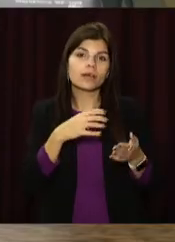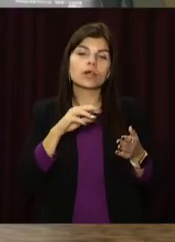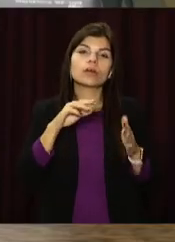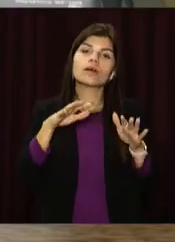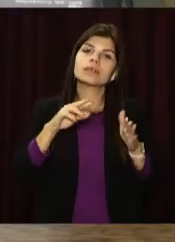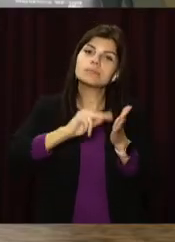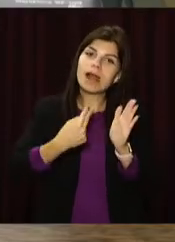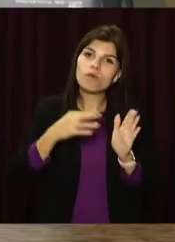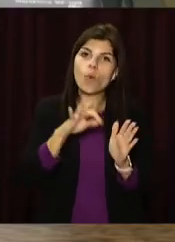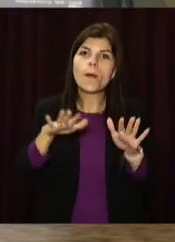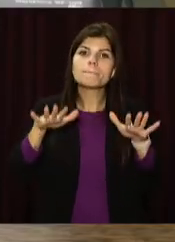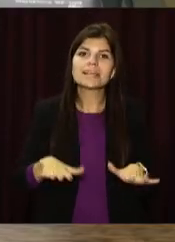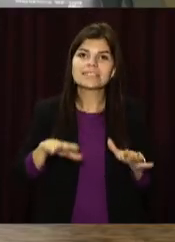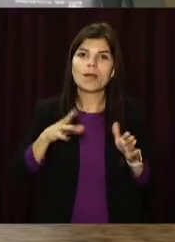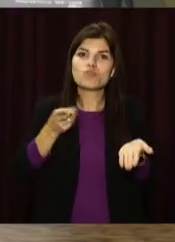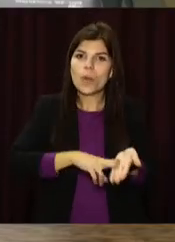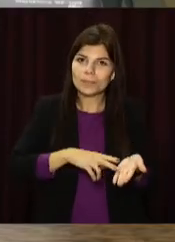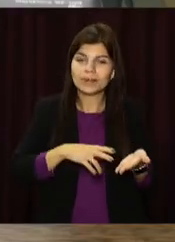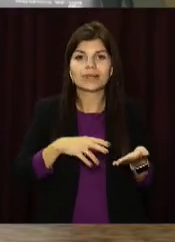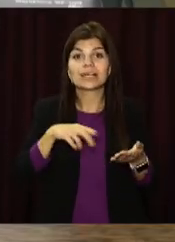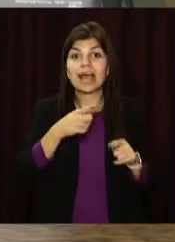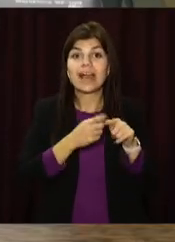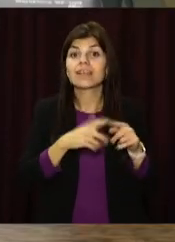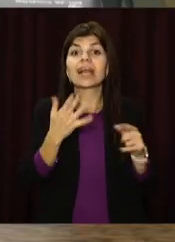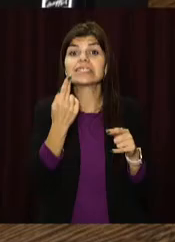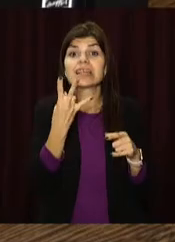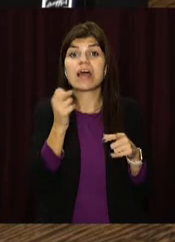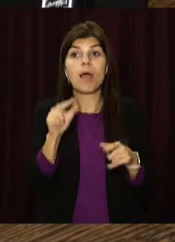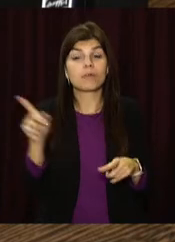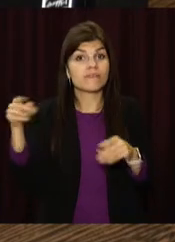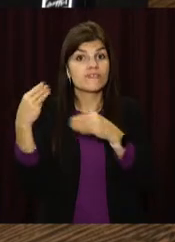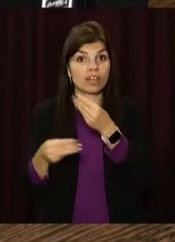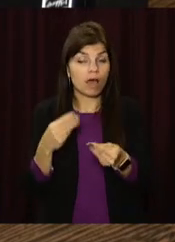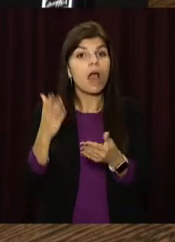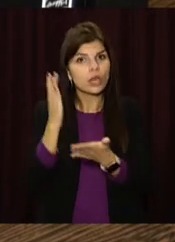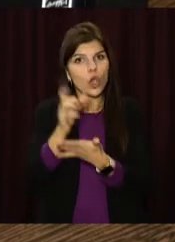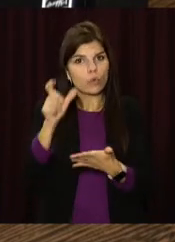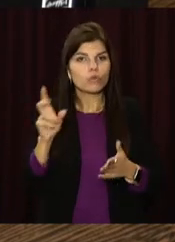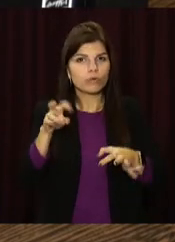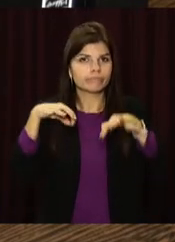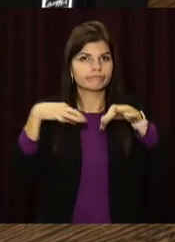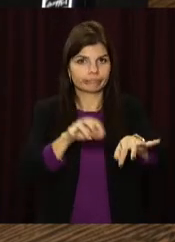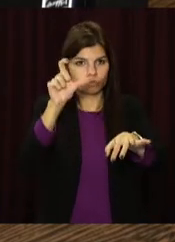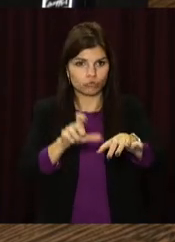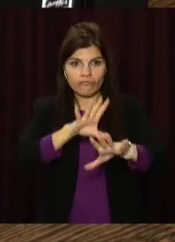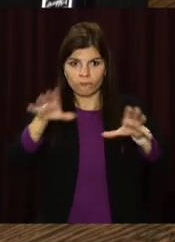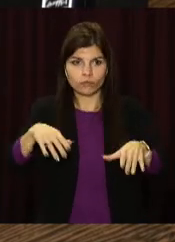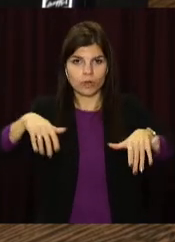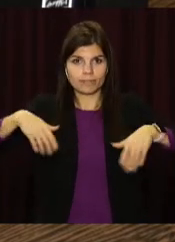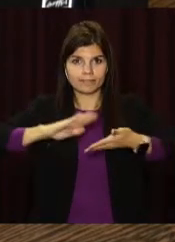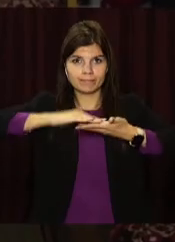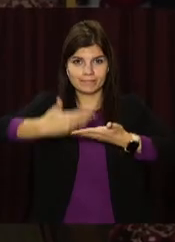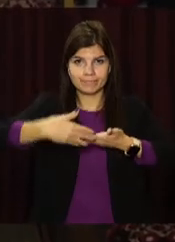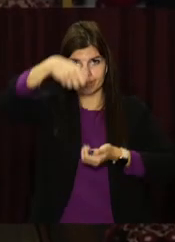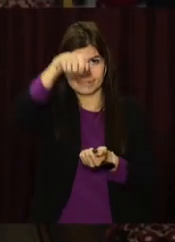місце реєстрації. Ті послуги, які надають у ЦНАП. У спеціаліста, який виїжджає до клієнтів, із собою все необхідне.